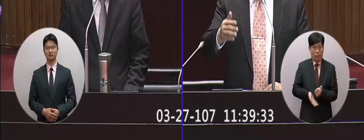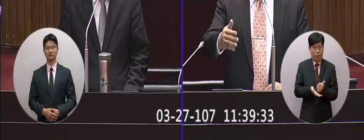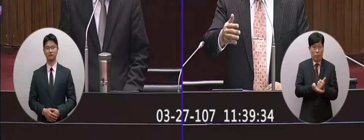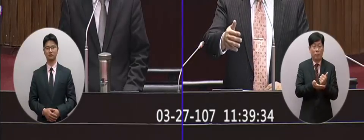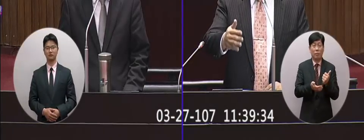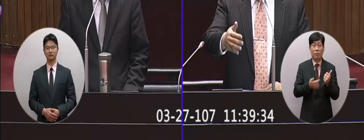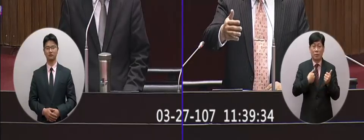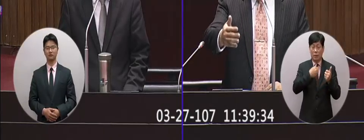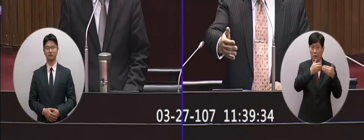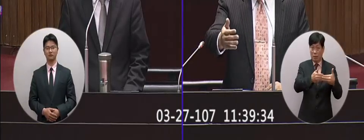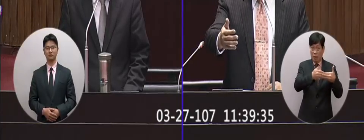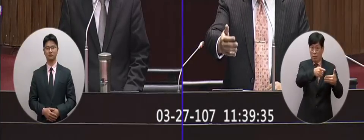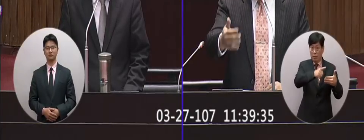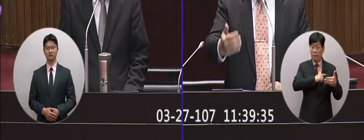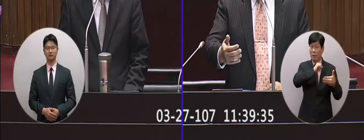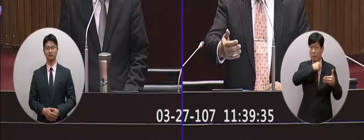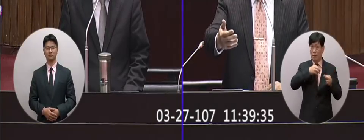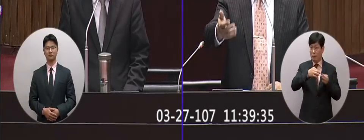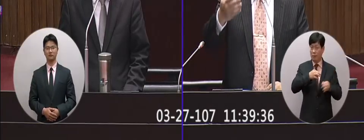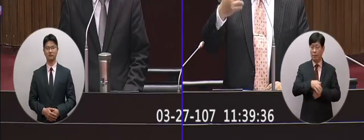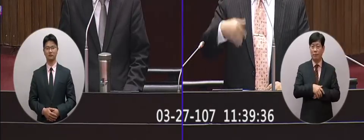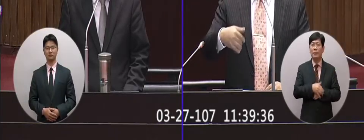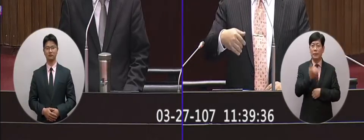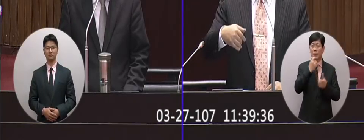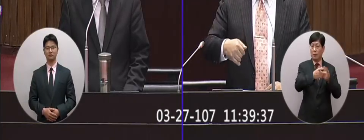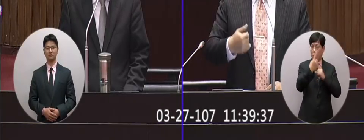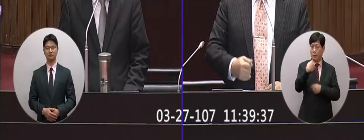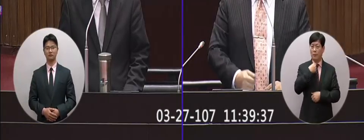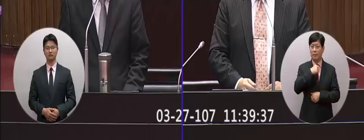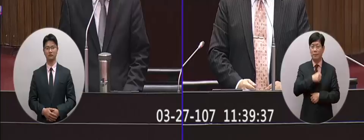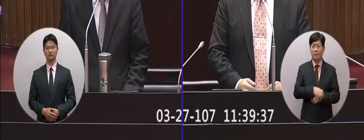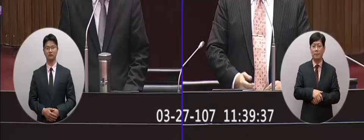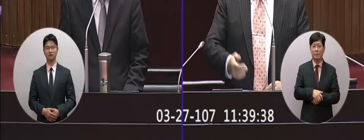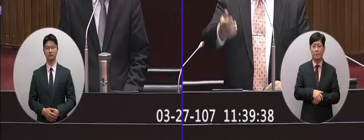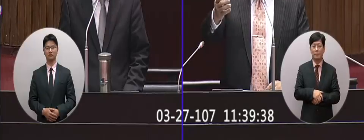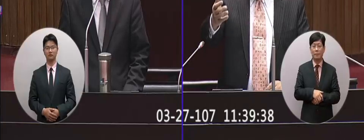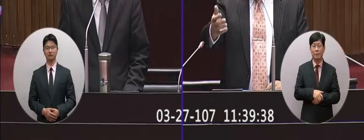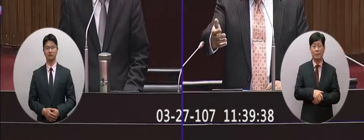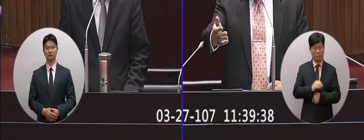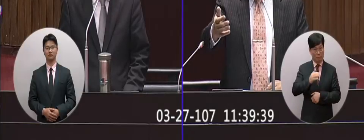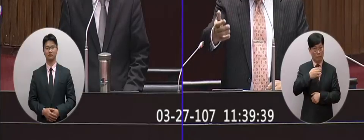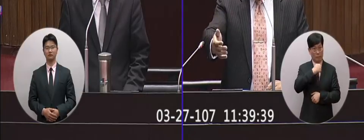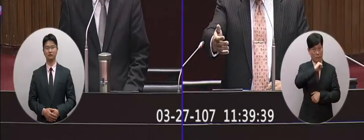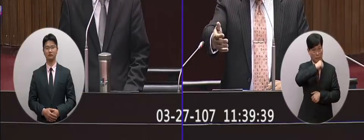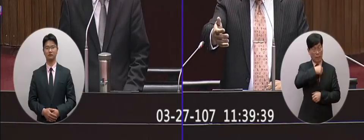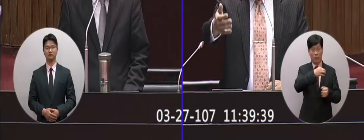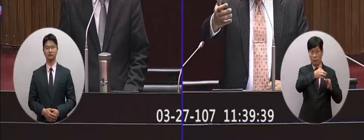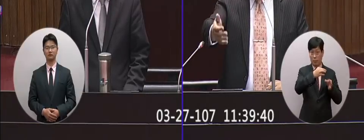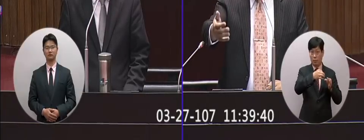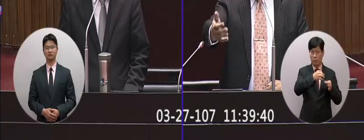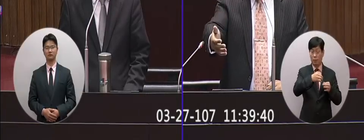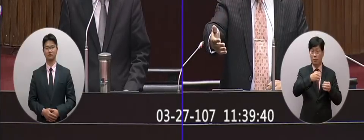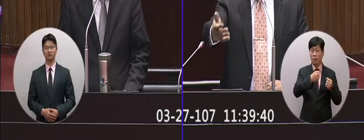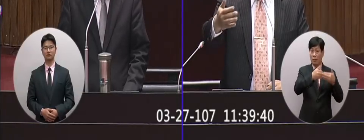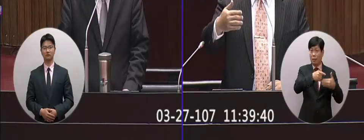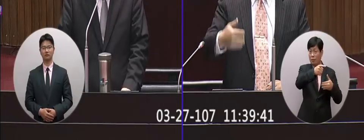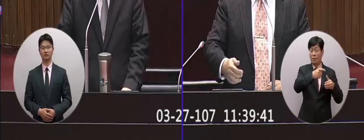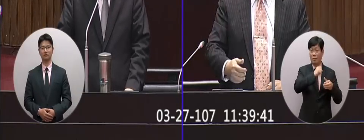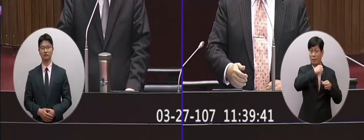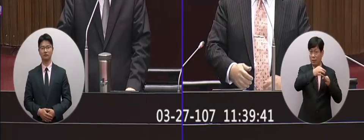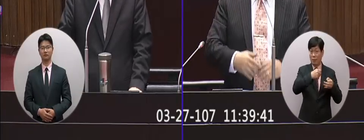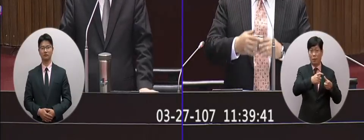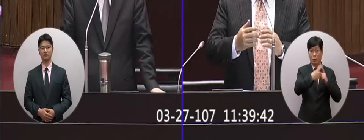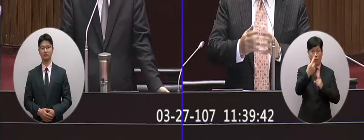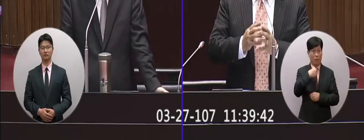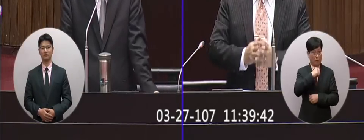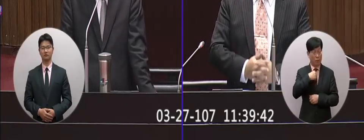励在中国的台湾台商可以回流到台湾来。那但是台湾的台商，在中国的台商回到